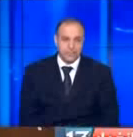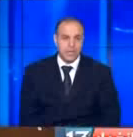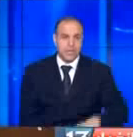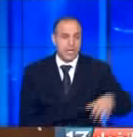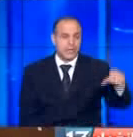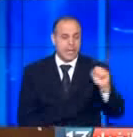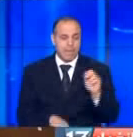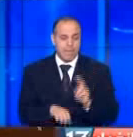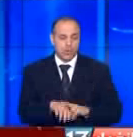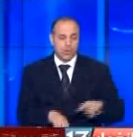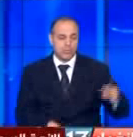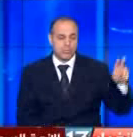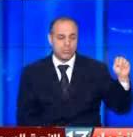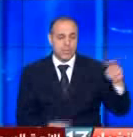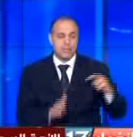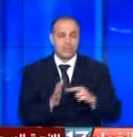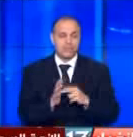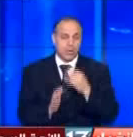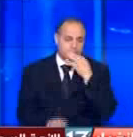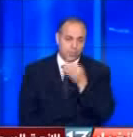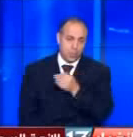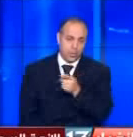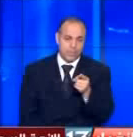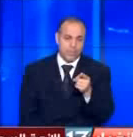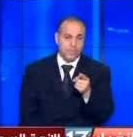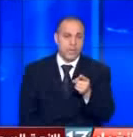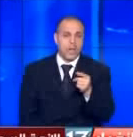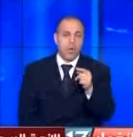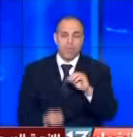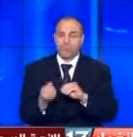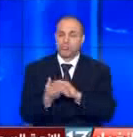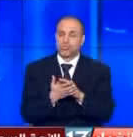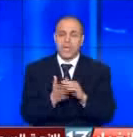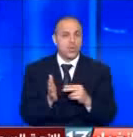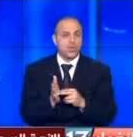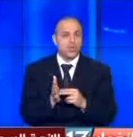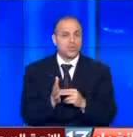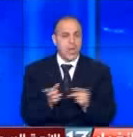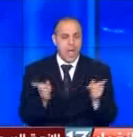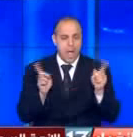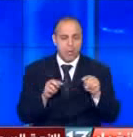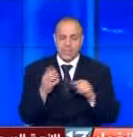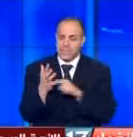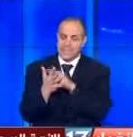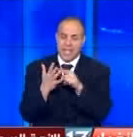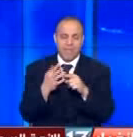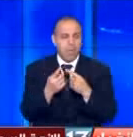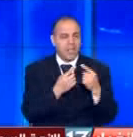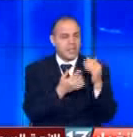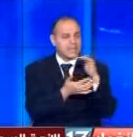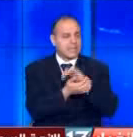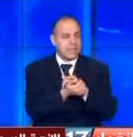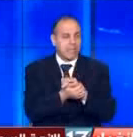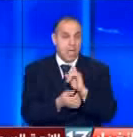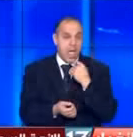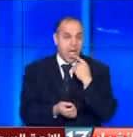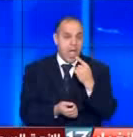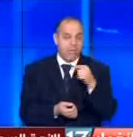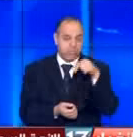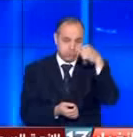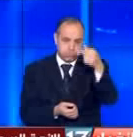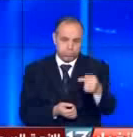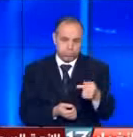المشاركين حددوا جدول أعمال واضح لمزيد من المفاوضات التي ستكون على أرتي محاورها هي حكم وانتخابات